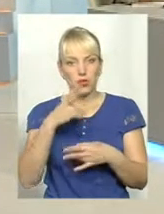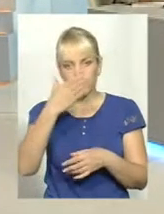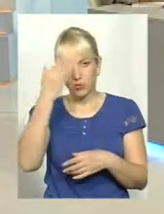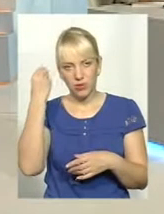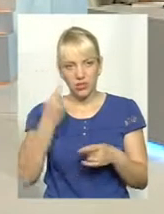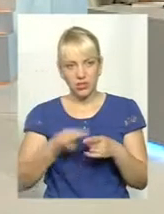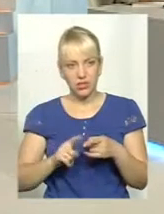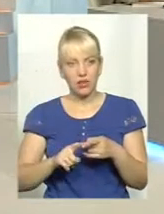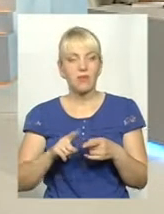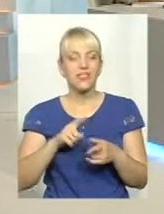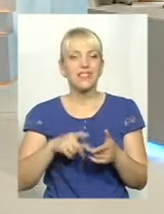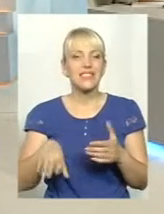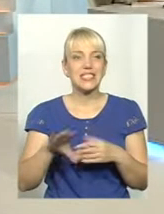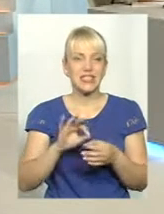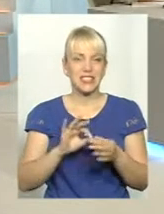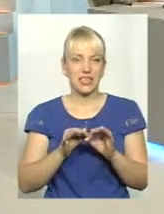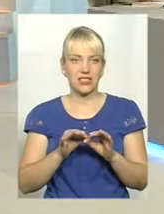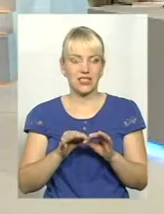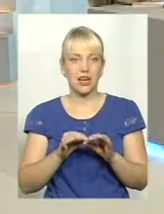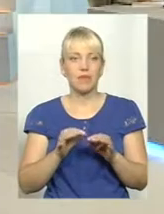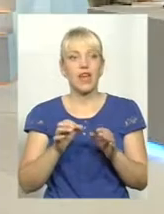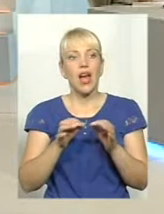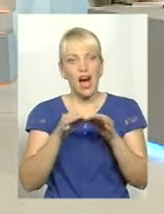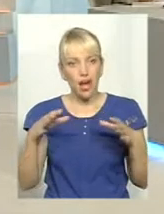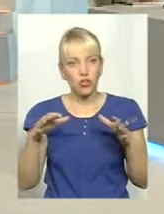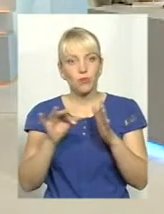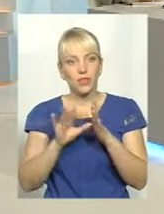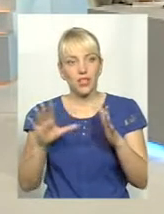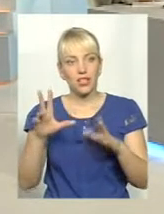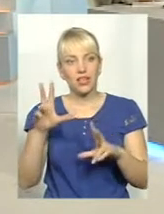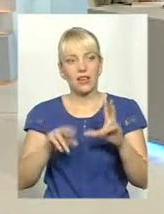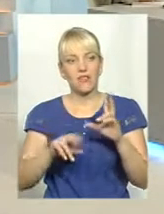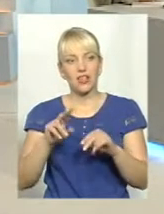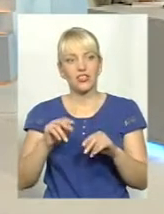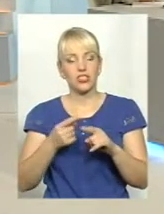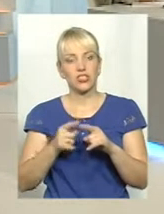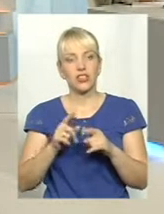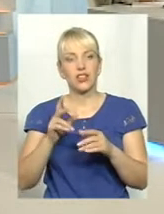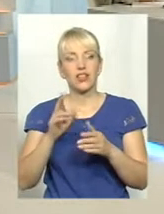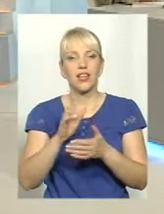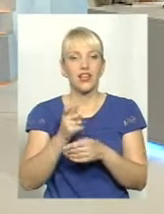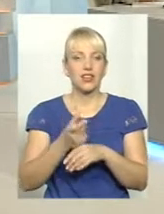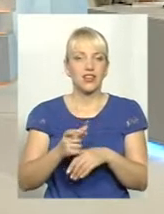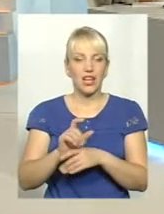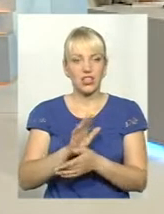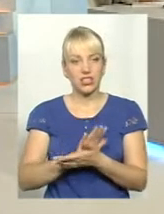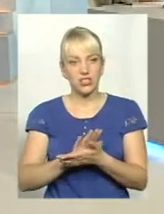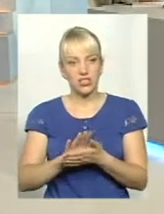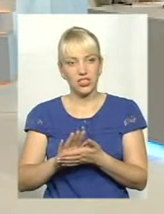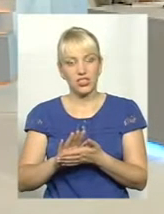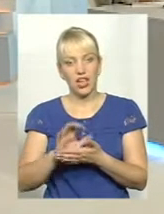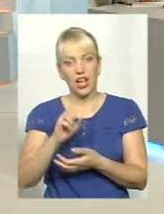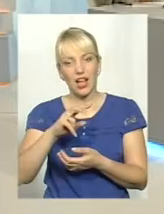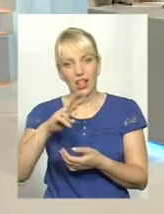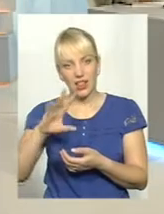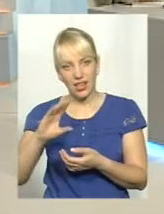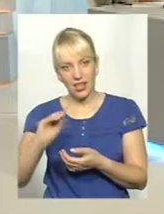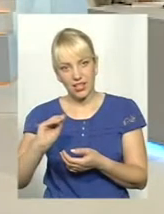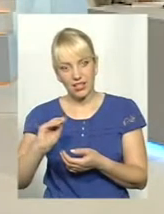Рекреаційна зона на півдні, ліси на півночі. Тобто, ну, це настільки… Атомна станція, що також не